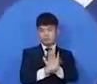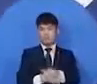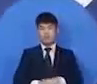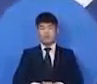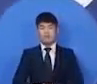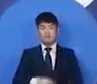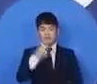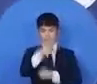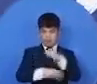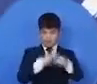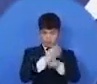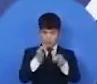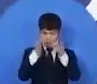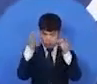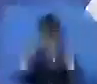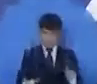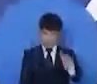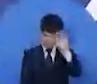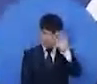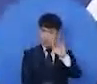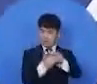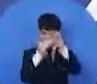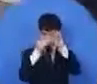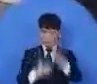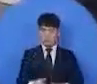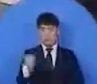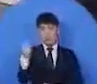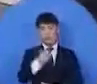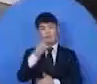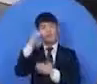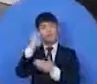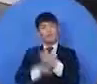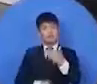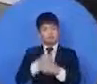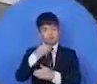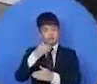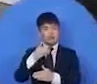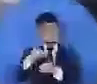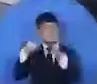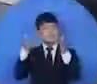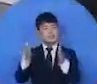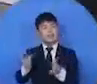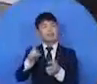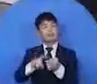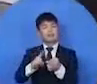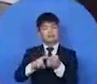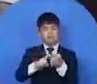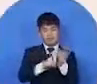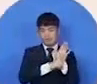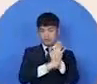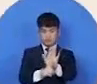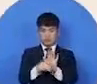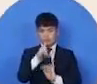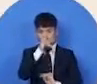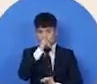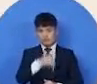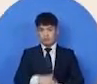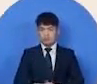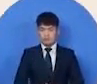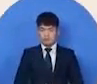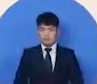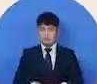기자회견을 통해 9 본연 시장은 3년간의 성과와 남은기간 시정 계획에 대해 밝혔는데요 민선 6기 천씨는